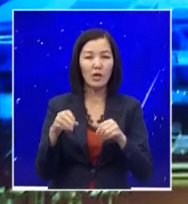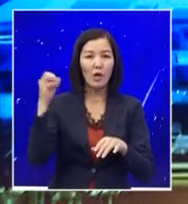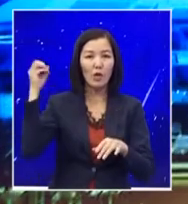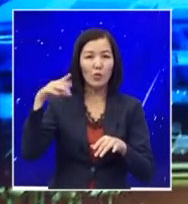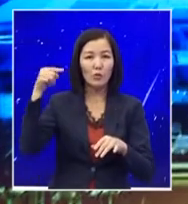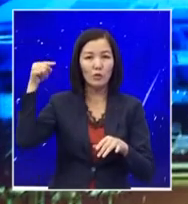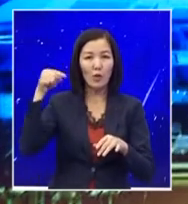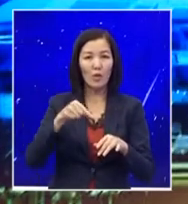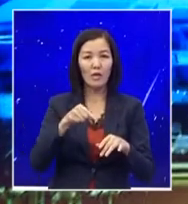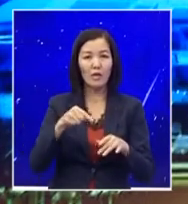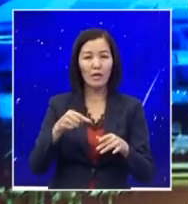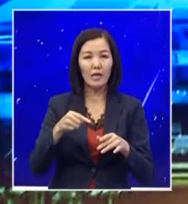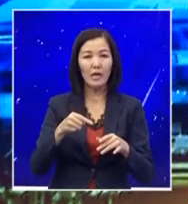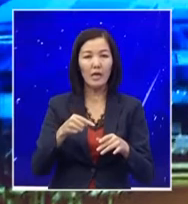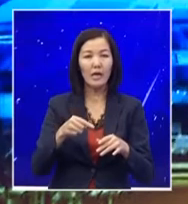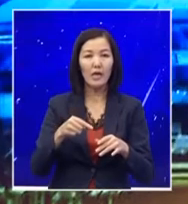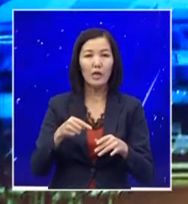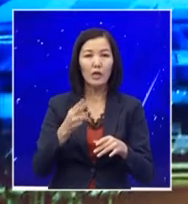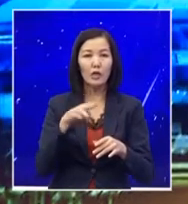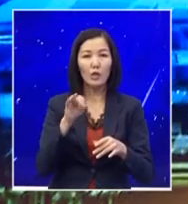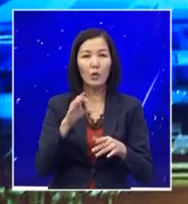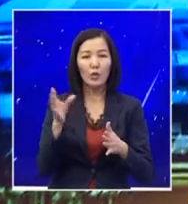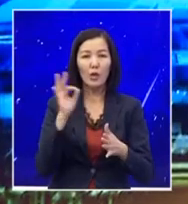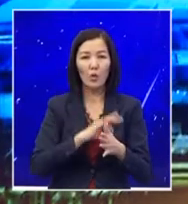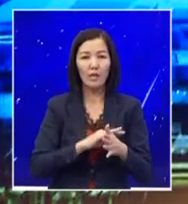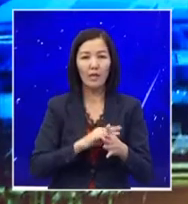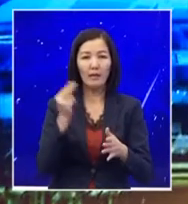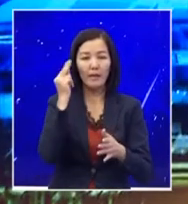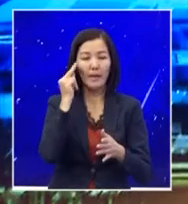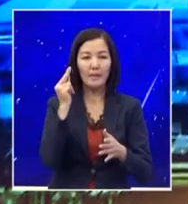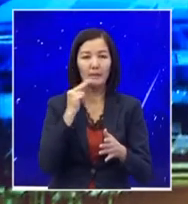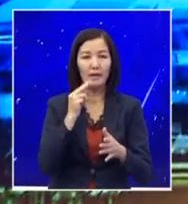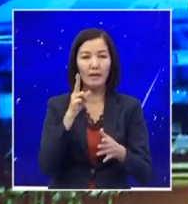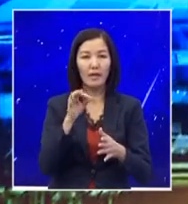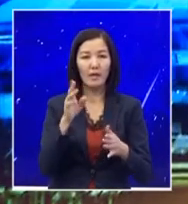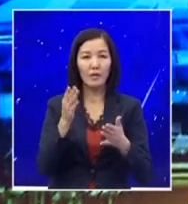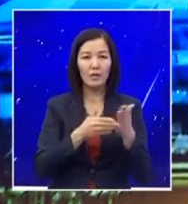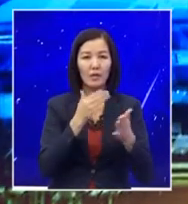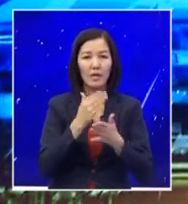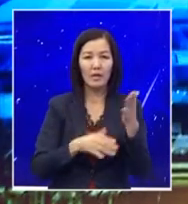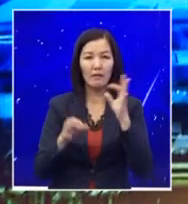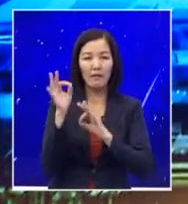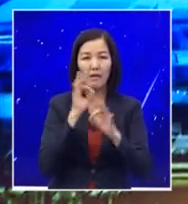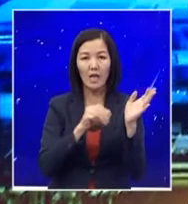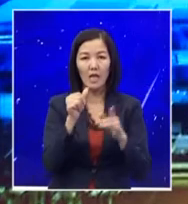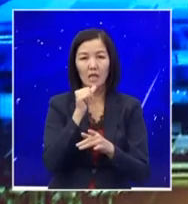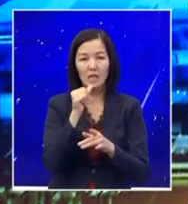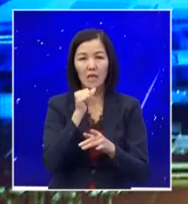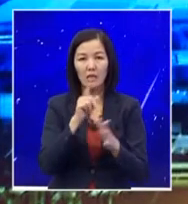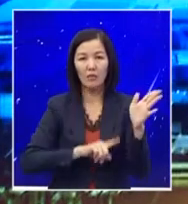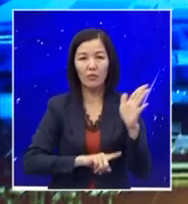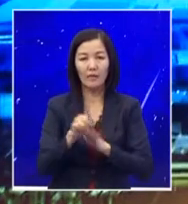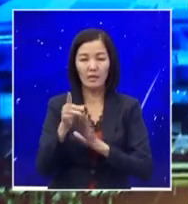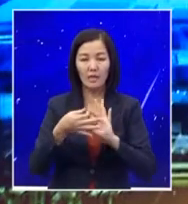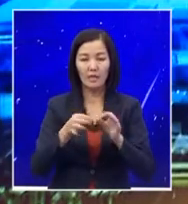сәулелерінің орнына жарық диодтарын қолданады. Ал аспан асты елінің ғалымдары коронавирусты жоятын дәріні клиникалық сынақтан өткізуді